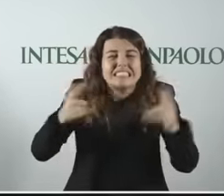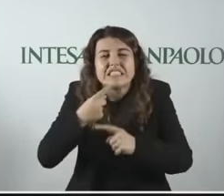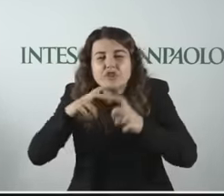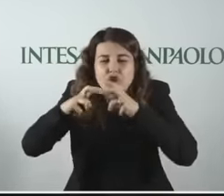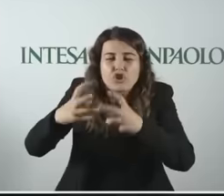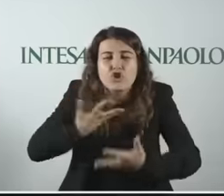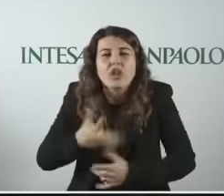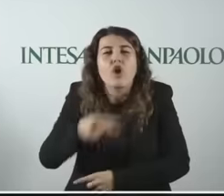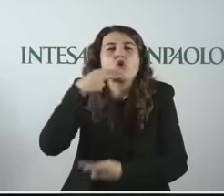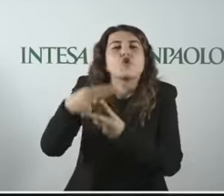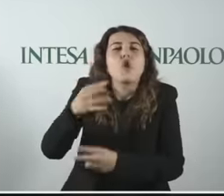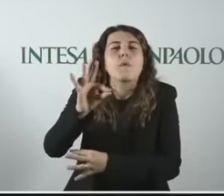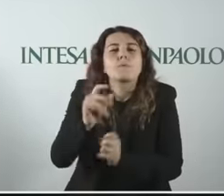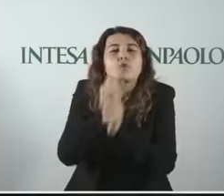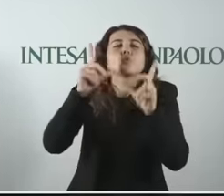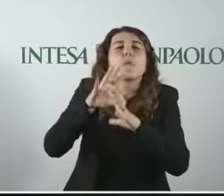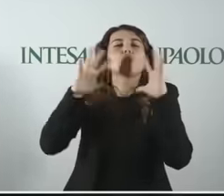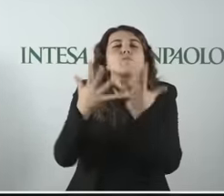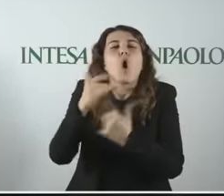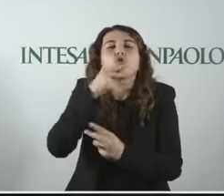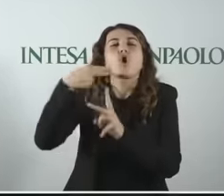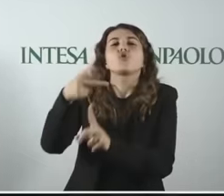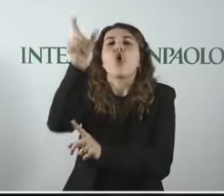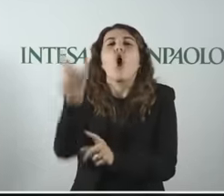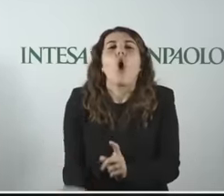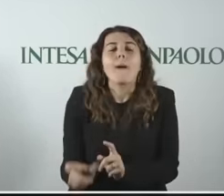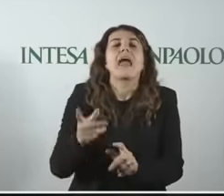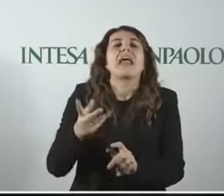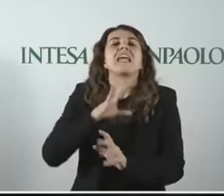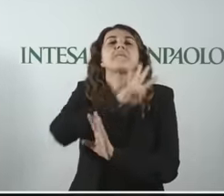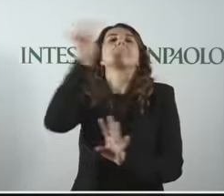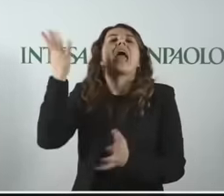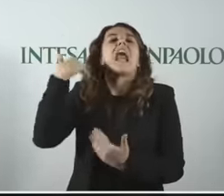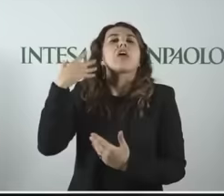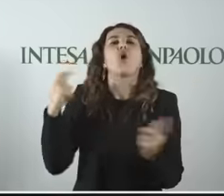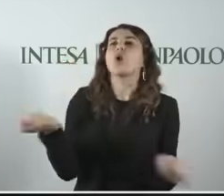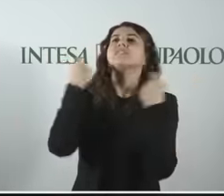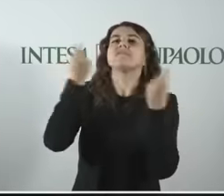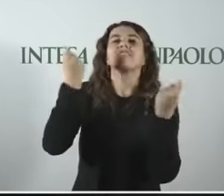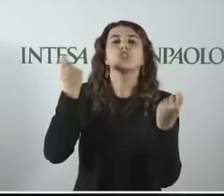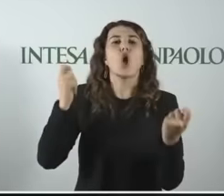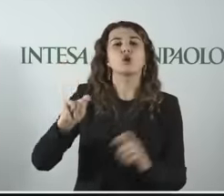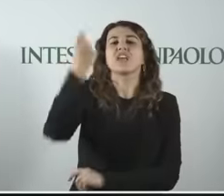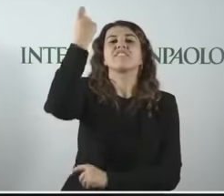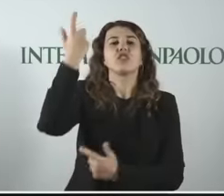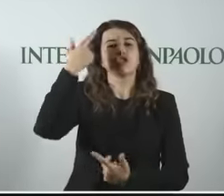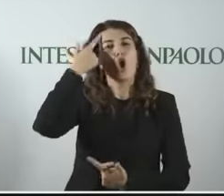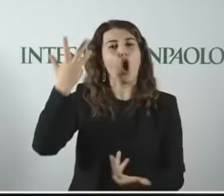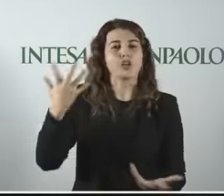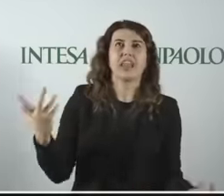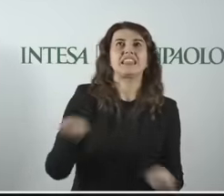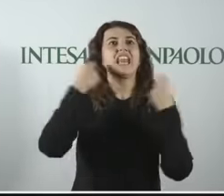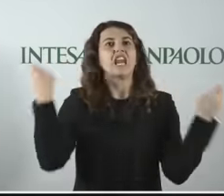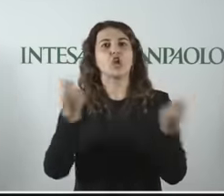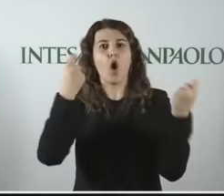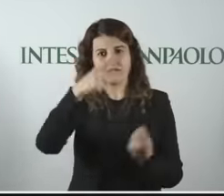che veniva chiamato stupormundi l'imperatore vittorioso che celebrava il trionfo al Avete presente no il trionfo